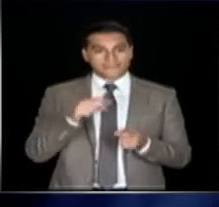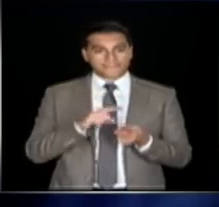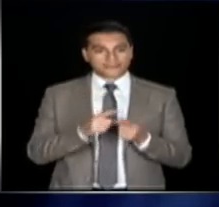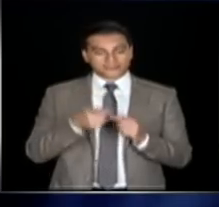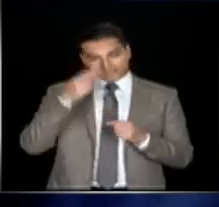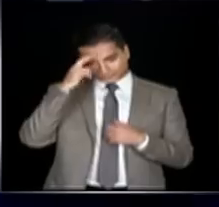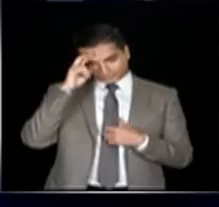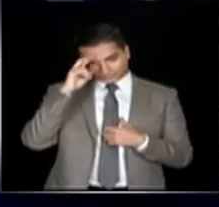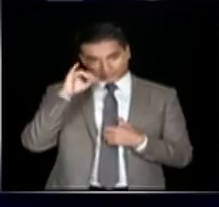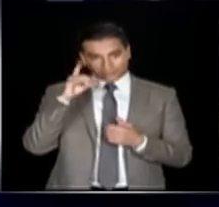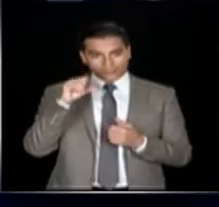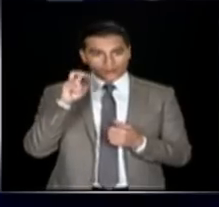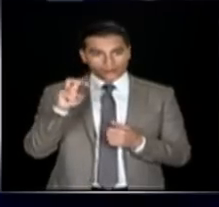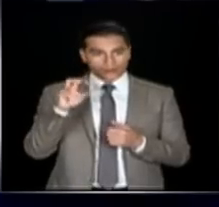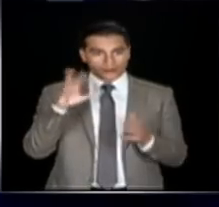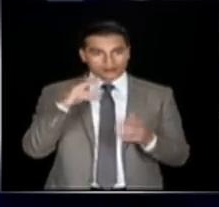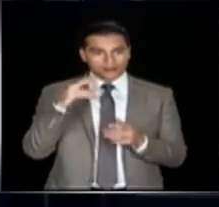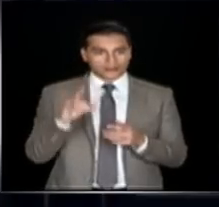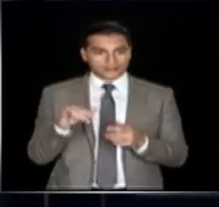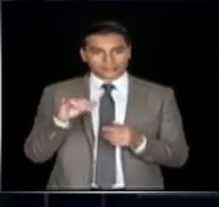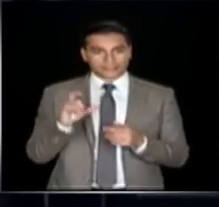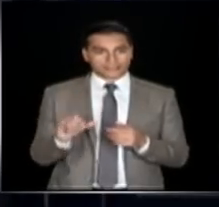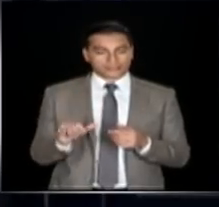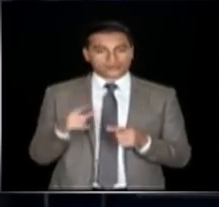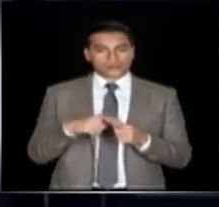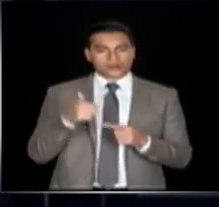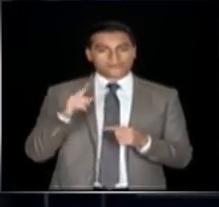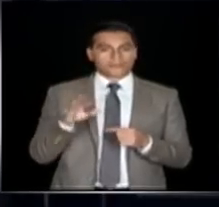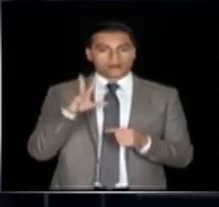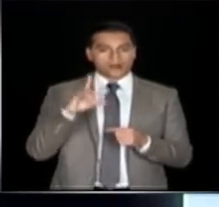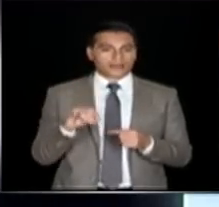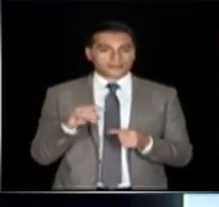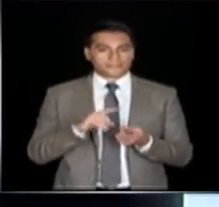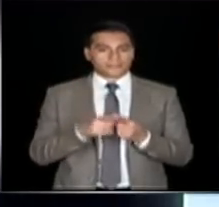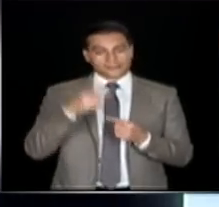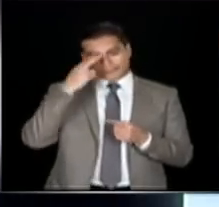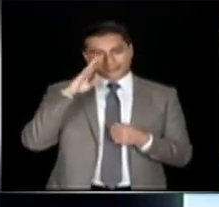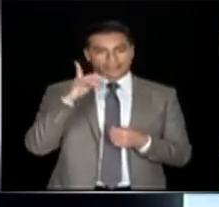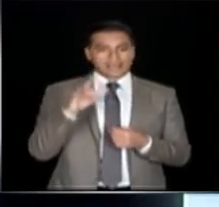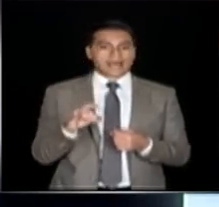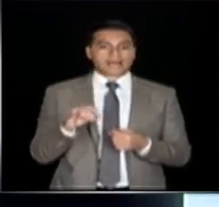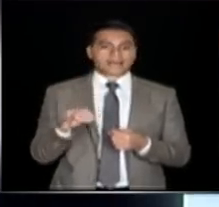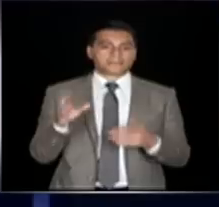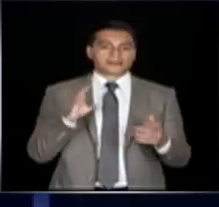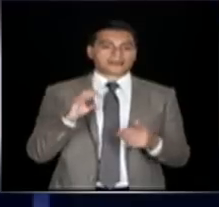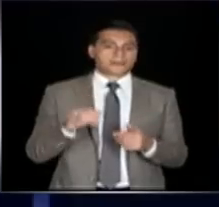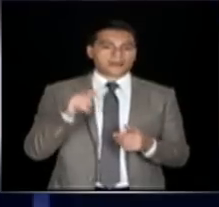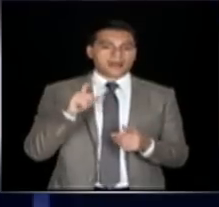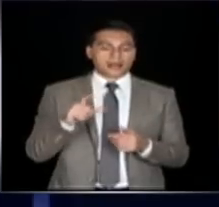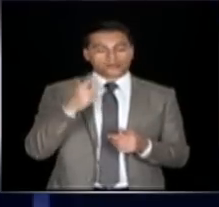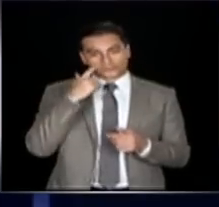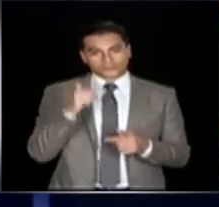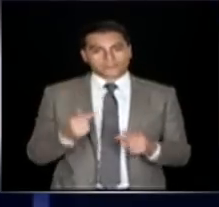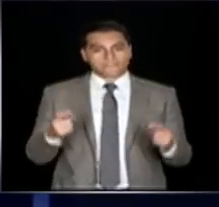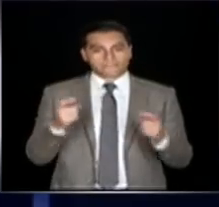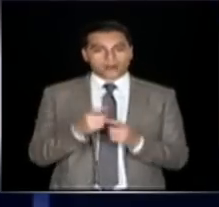مكان مروه العريني، وابراهيم الدسوقي نزل مكان كريم جمال. نرجع لماتش